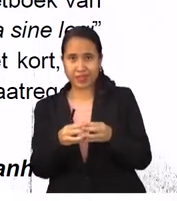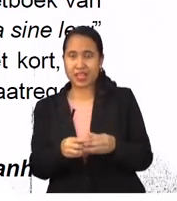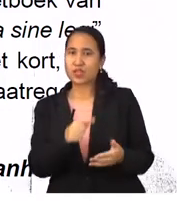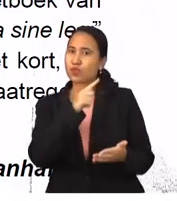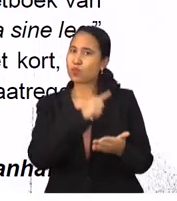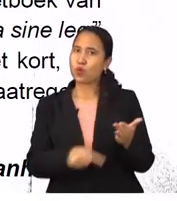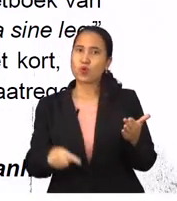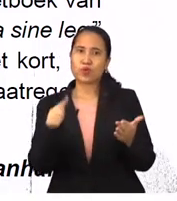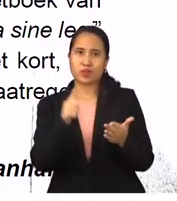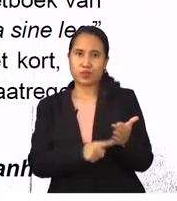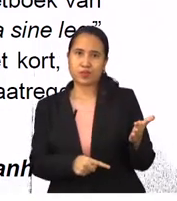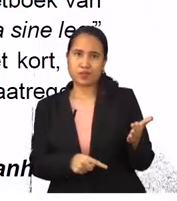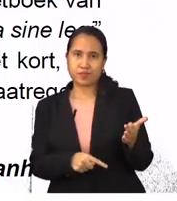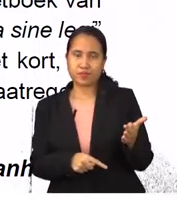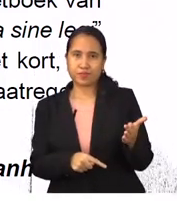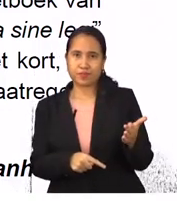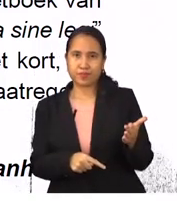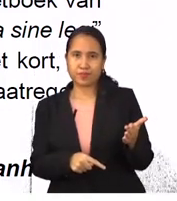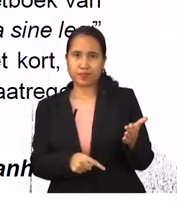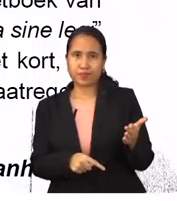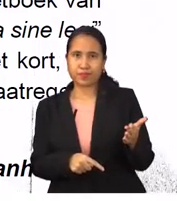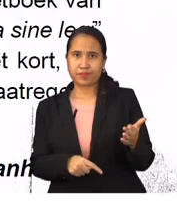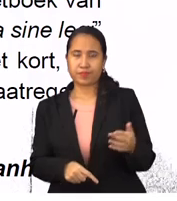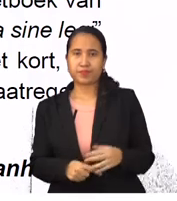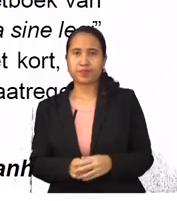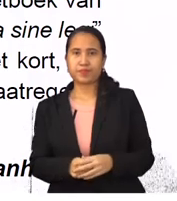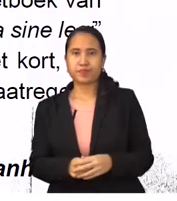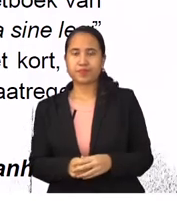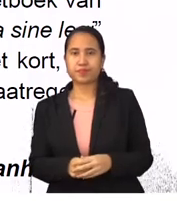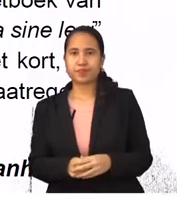verboden. Artikel 131 lid